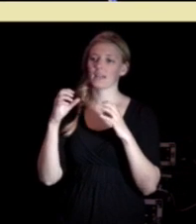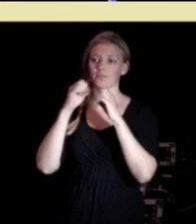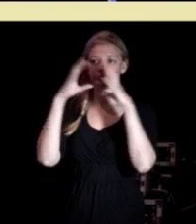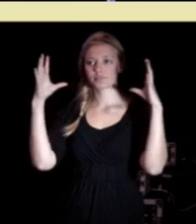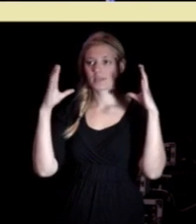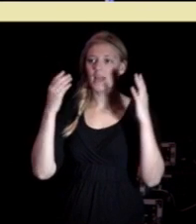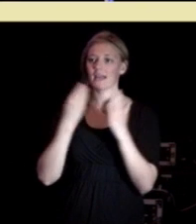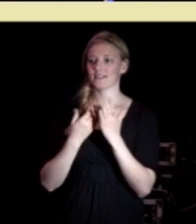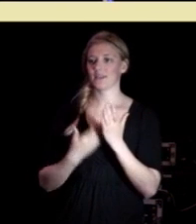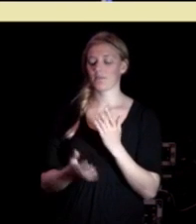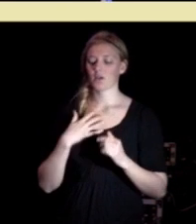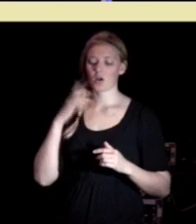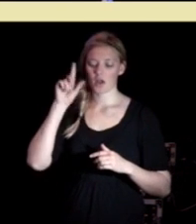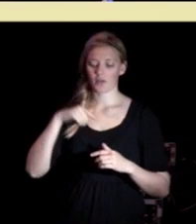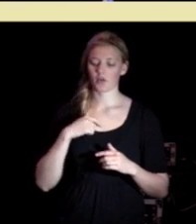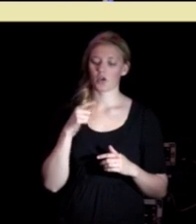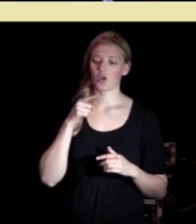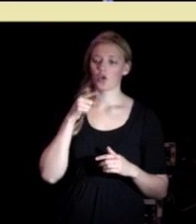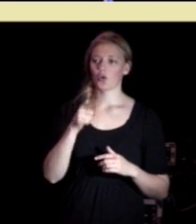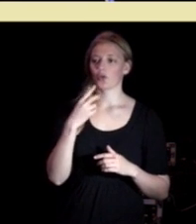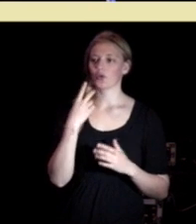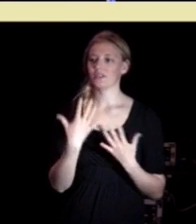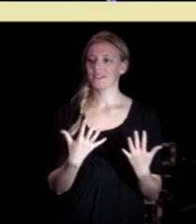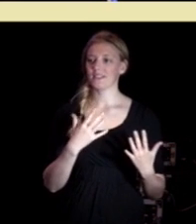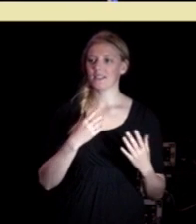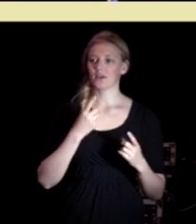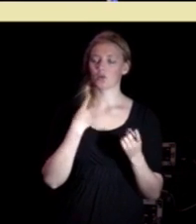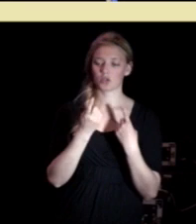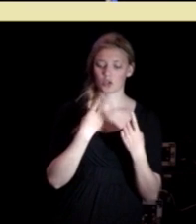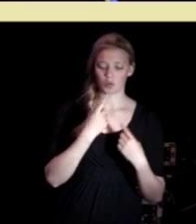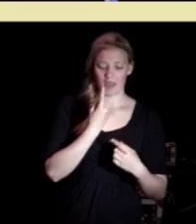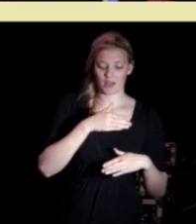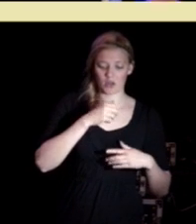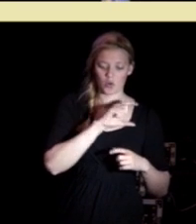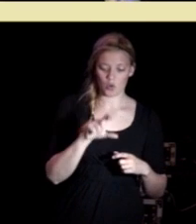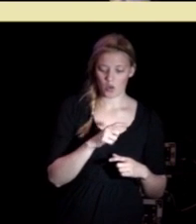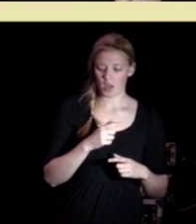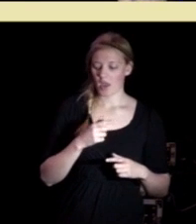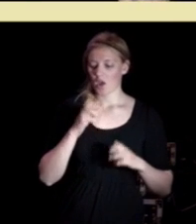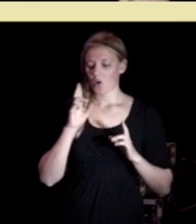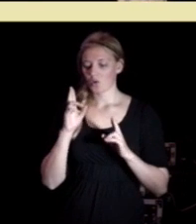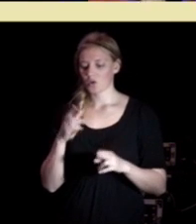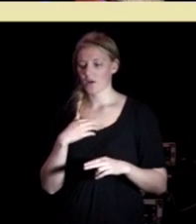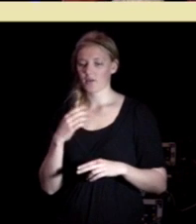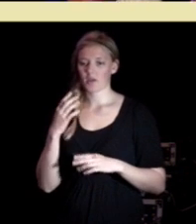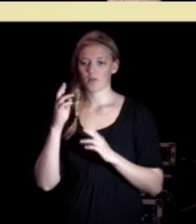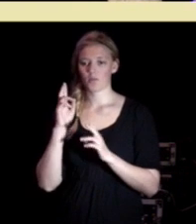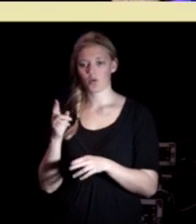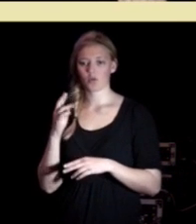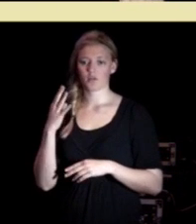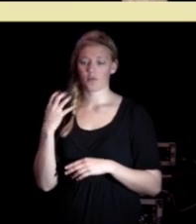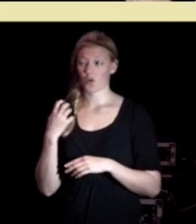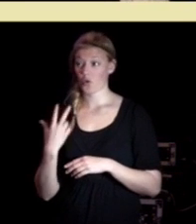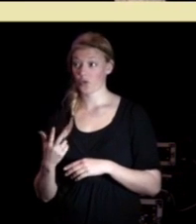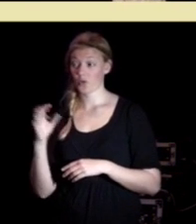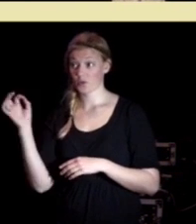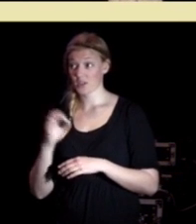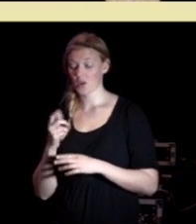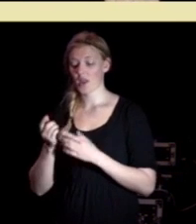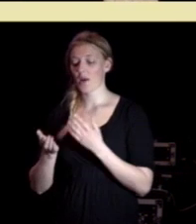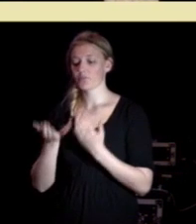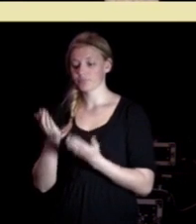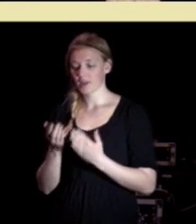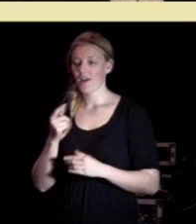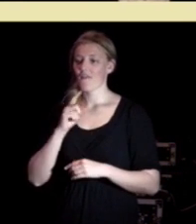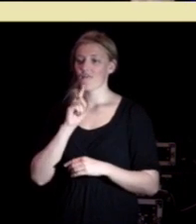Man kan i teorien gjøre 110 konsultasjoner på en uke, og så gjør man 86, da har du brukt 78%. Det målet vi har etablert, og det målet vi